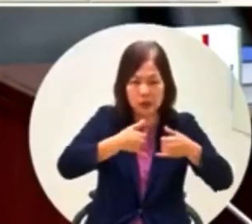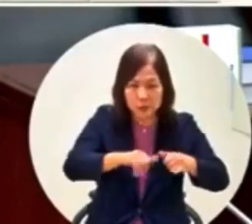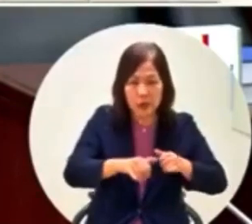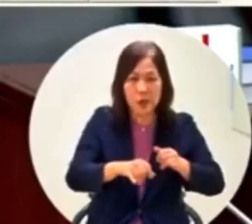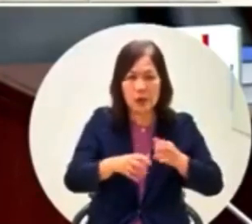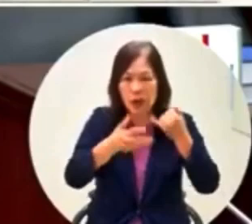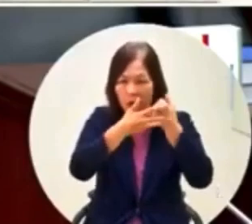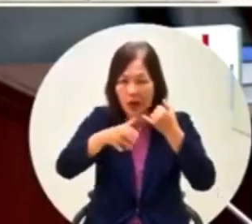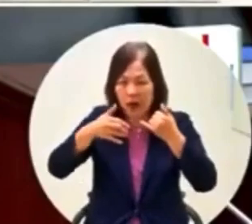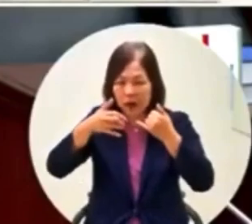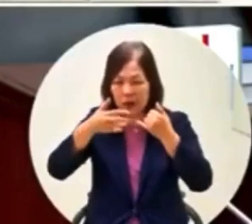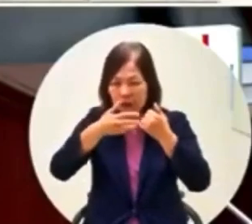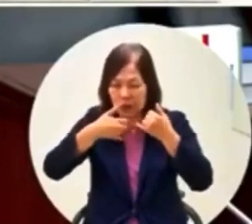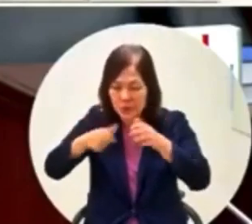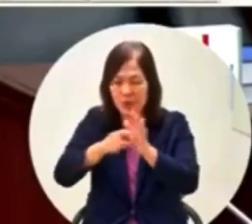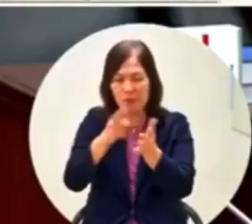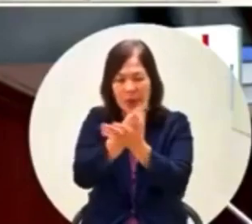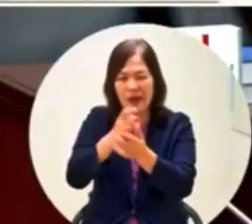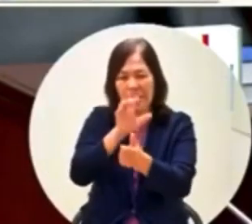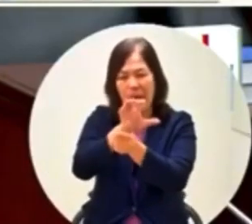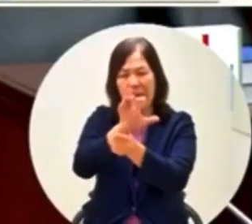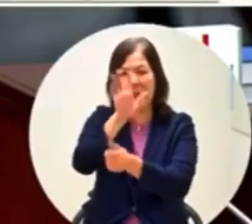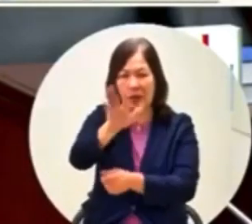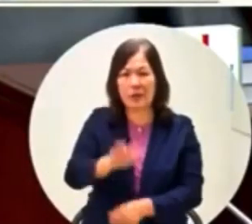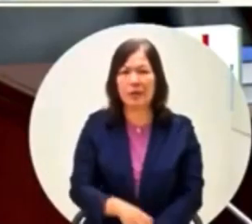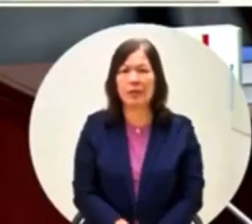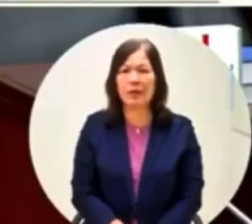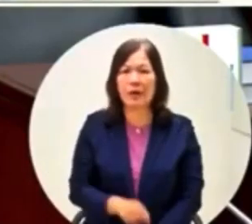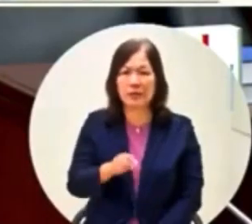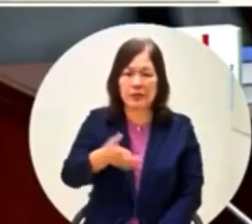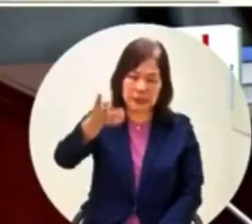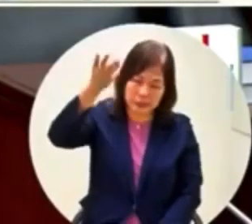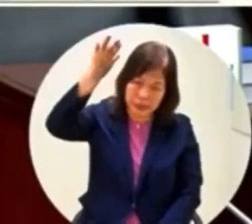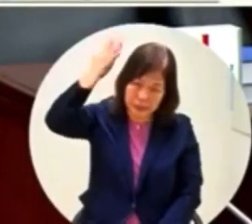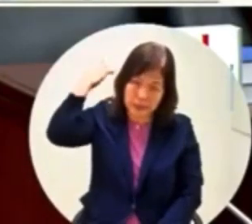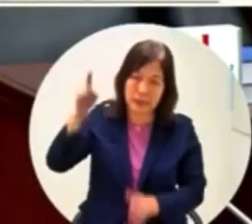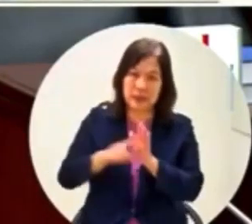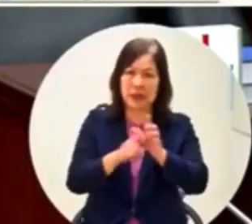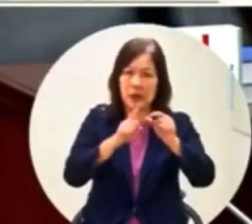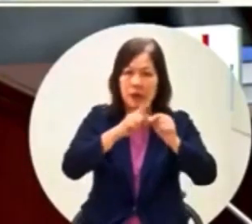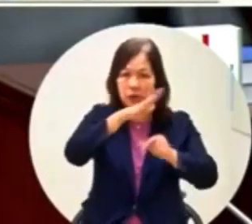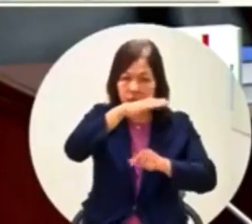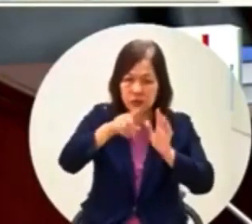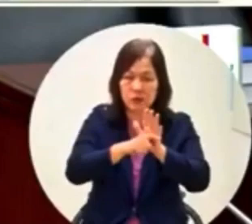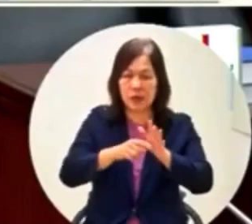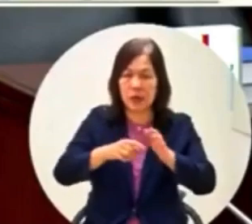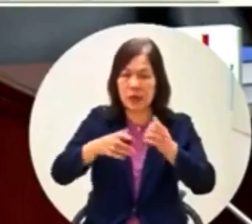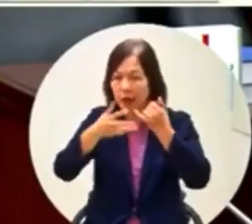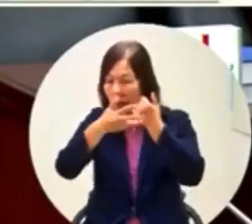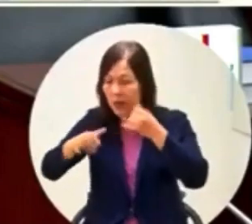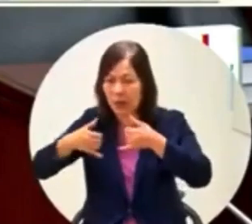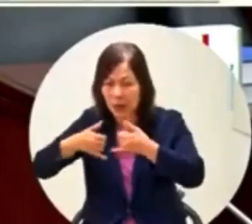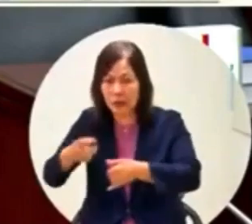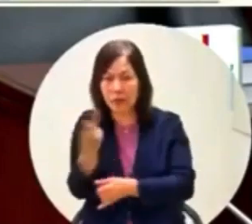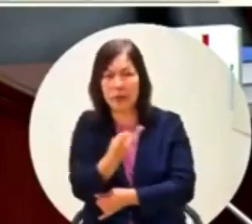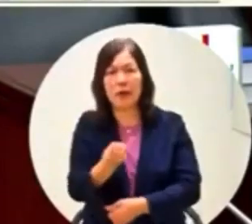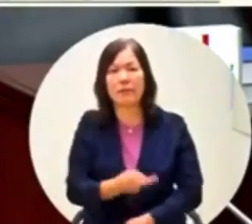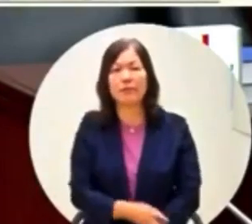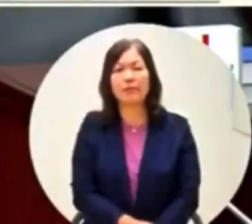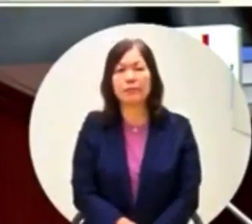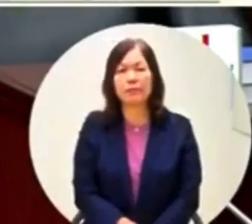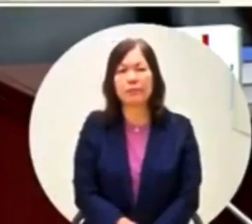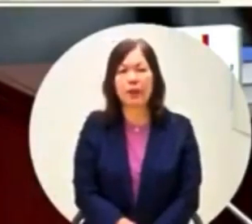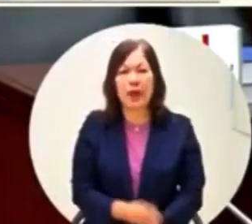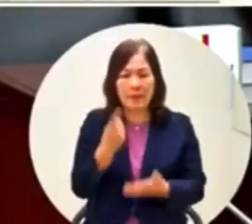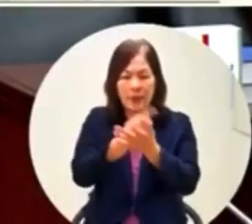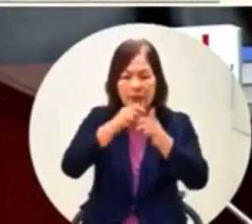每个臭头哈。这个就是以前我们的中山沿海路哦，你看每次一